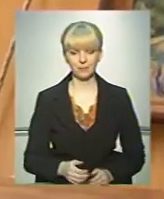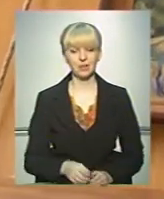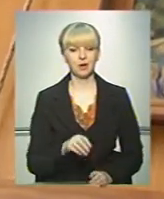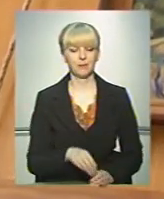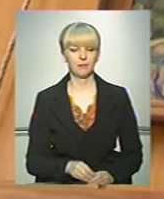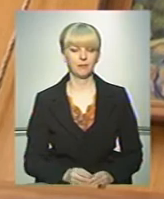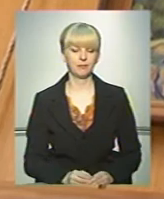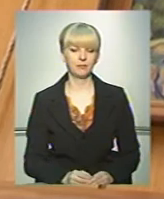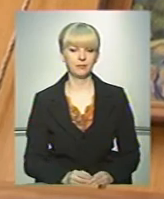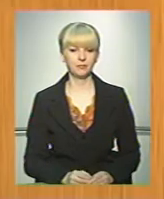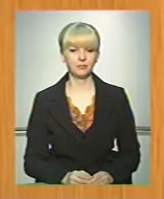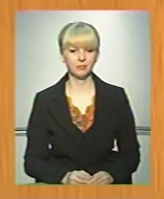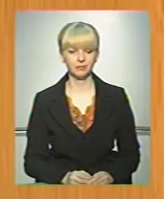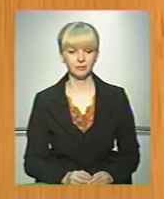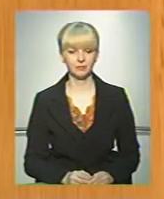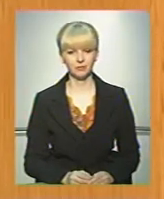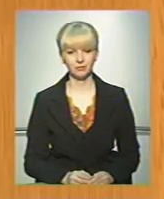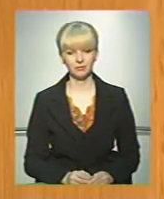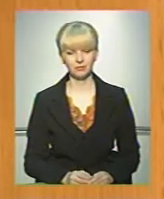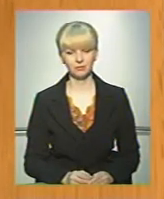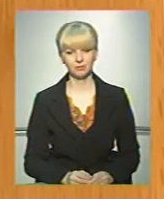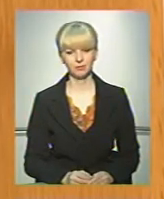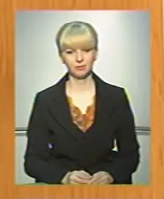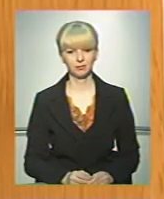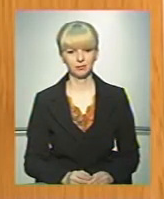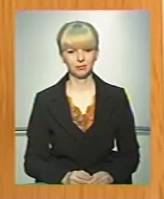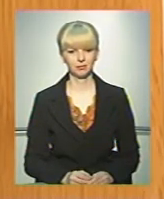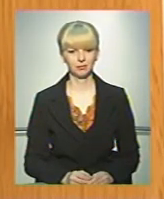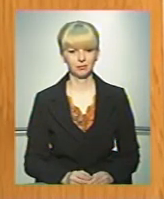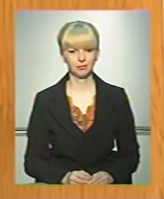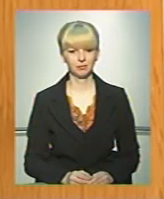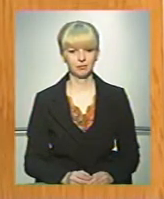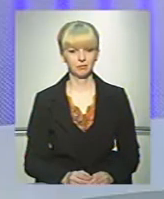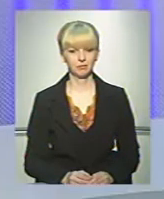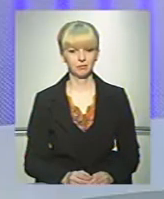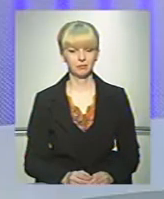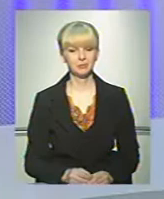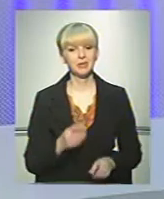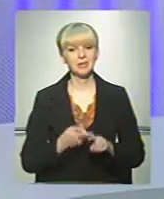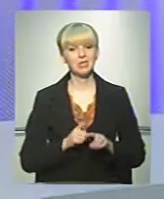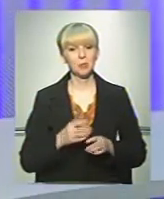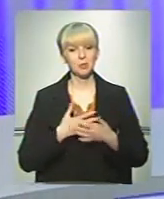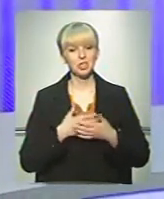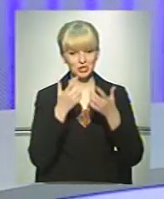Максим Калінчук, Марина Мартиросян, Назар Волошенюк, телеканал «Буковина». На цьому наш